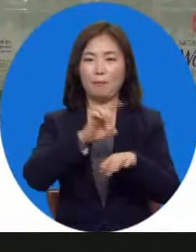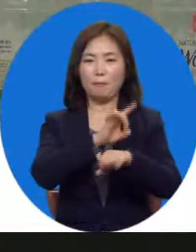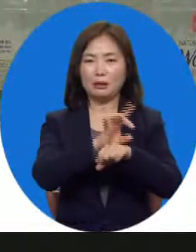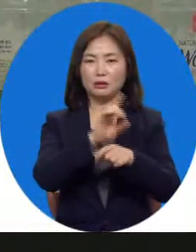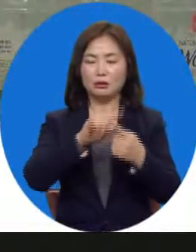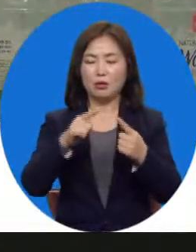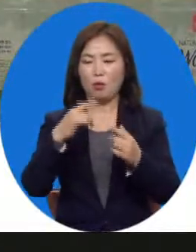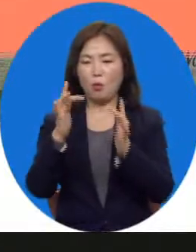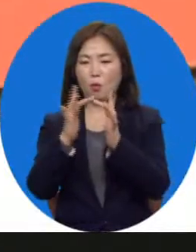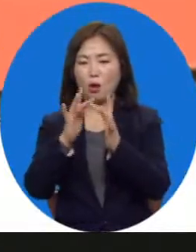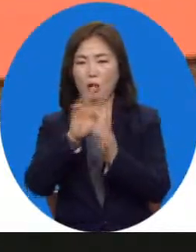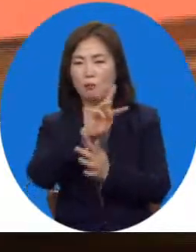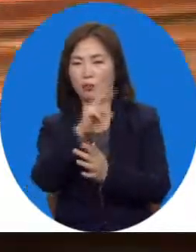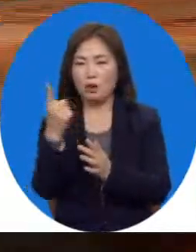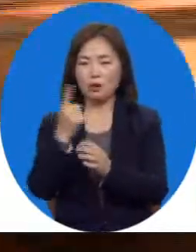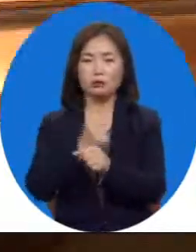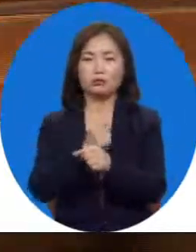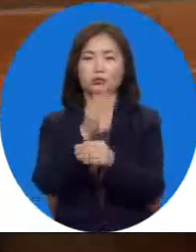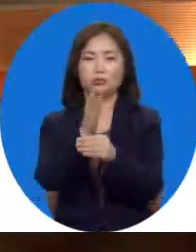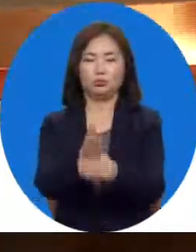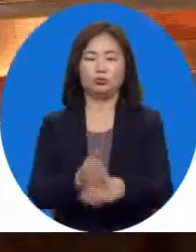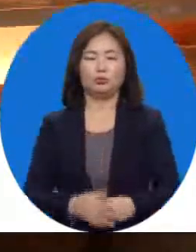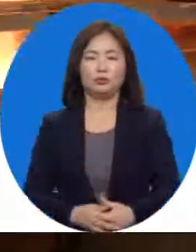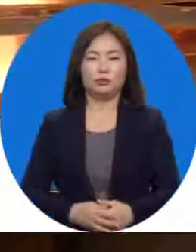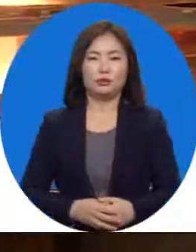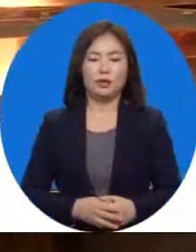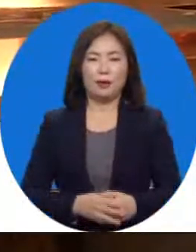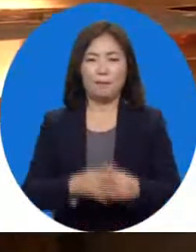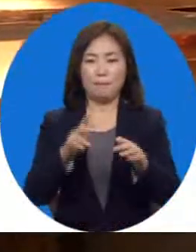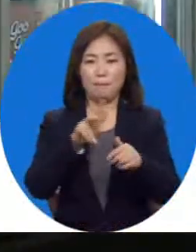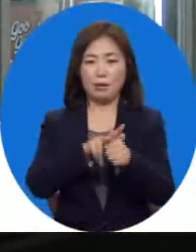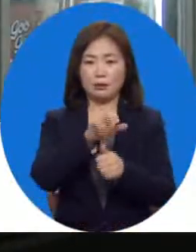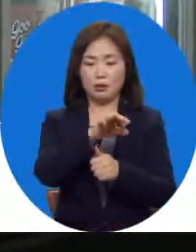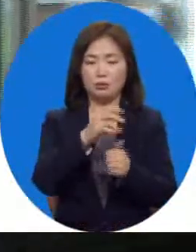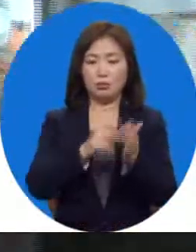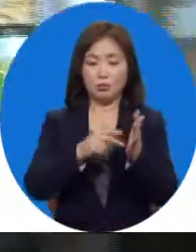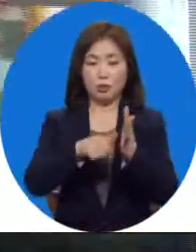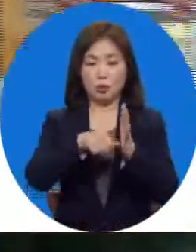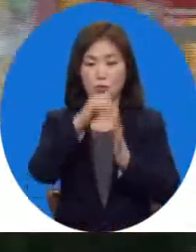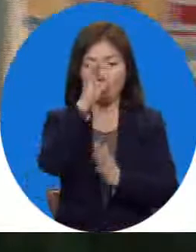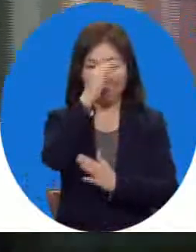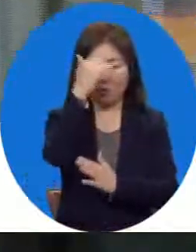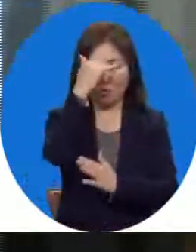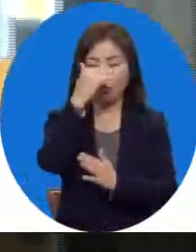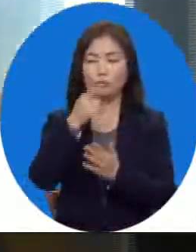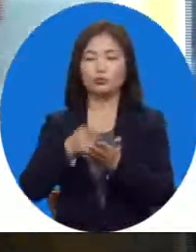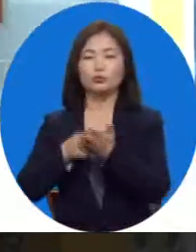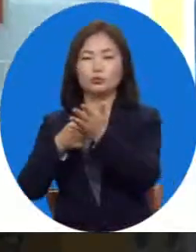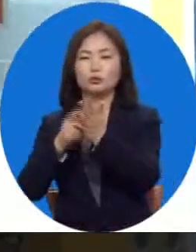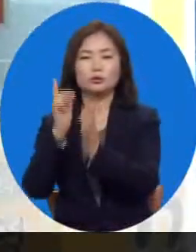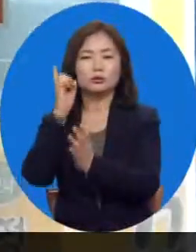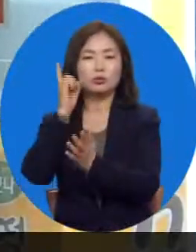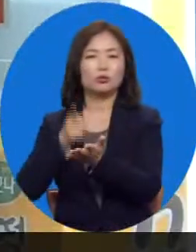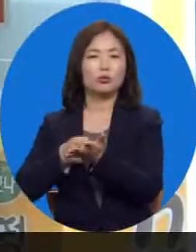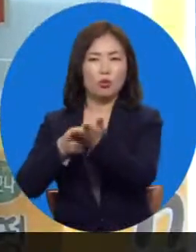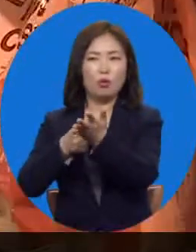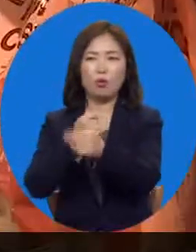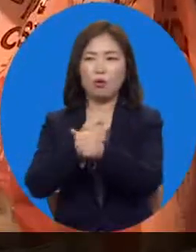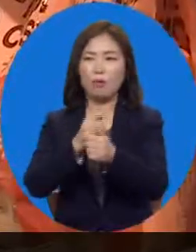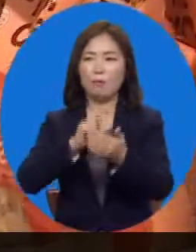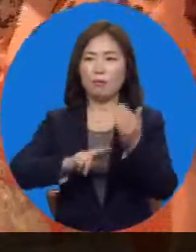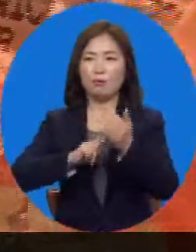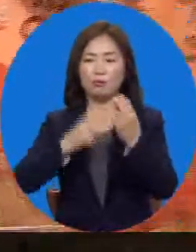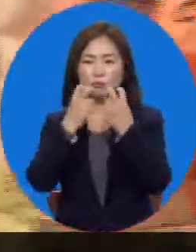마트들마저 온라인 중심으로 바뀌고 있습니다. 매장에서 물건을 보고 주문은 온라인으로 하라는 새로운